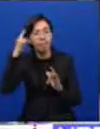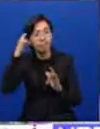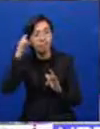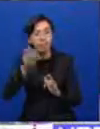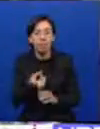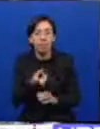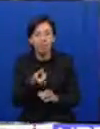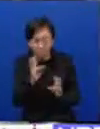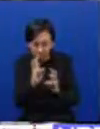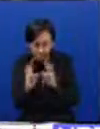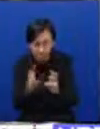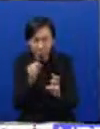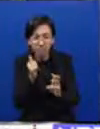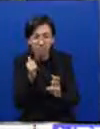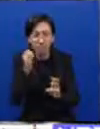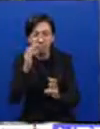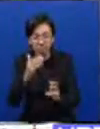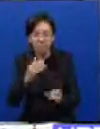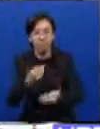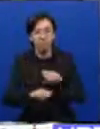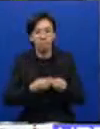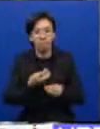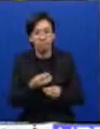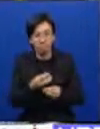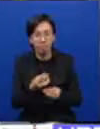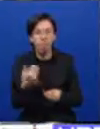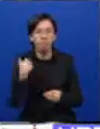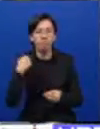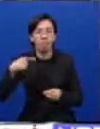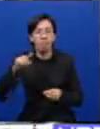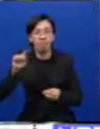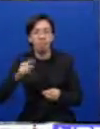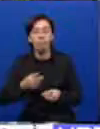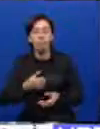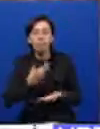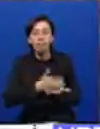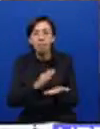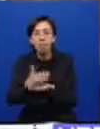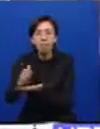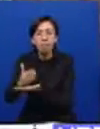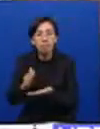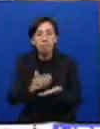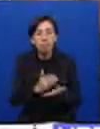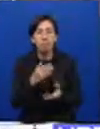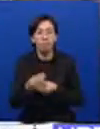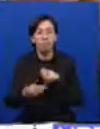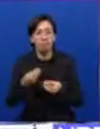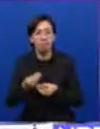ณภาพเพื่อสนองความต้องการการใช้เมล็ดพันธุ์และกระจายพันธุ์ให้ทั่วถึง